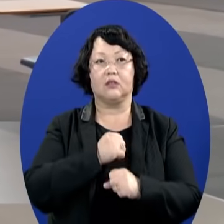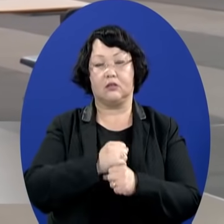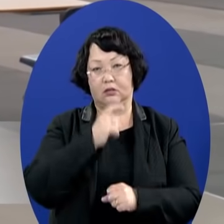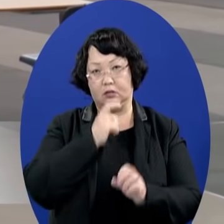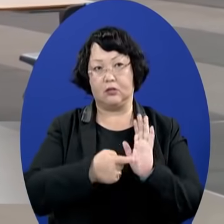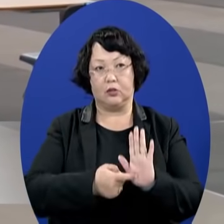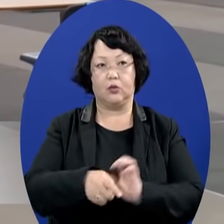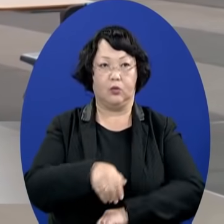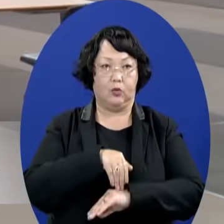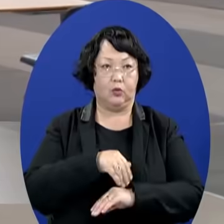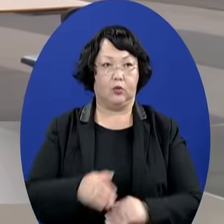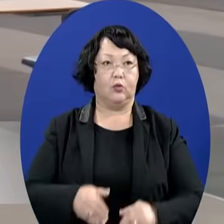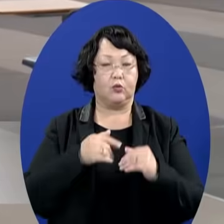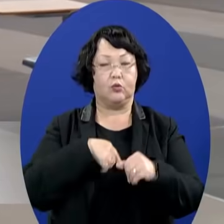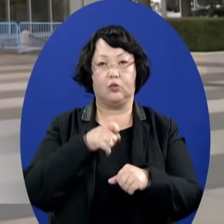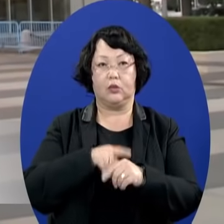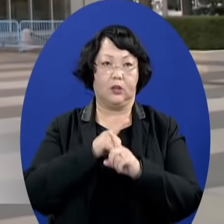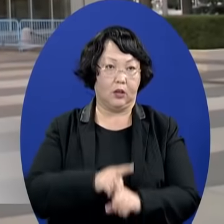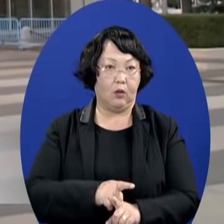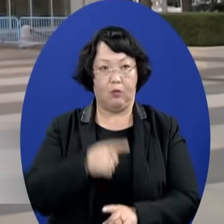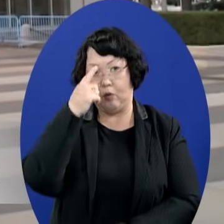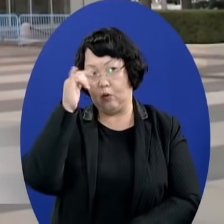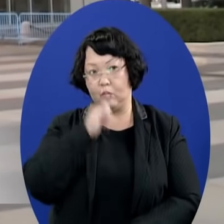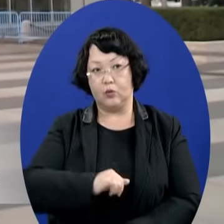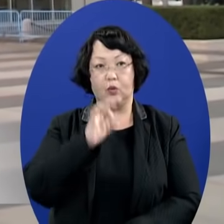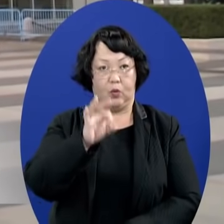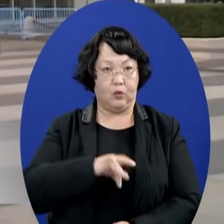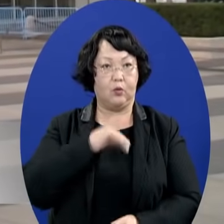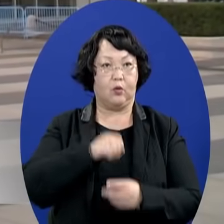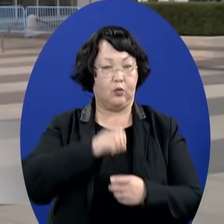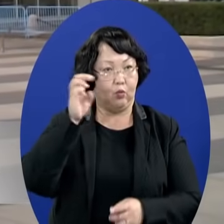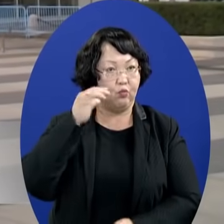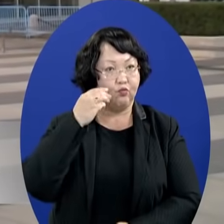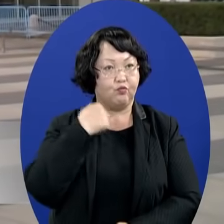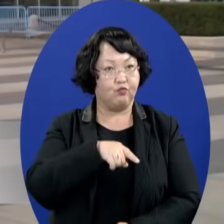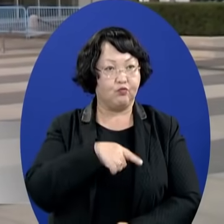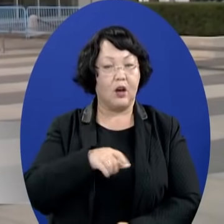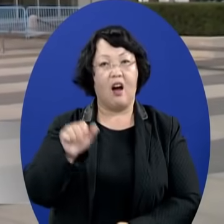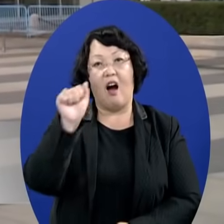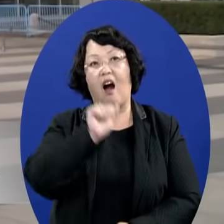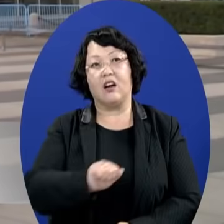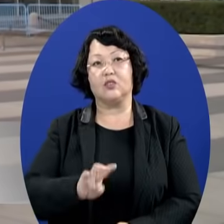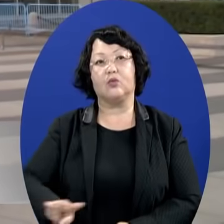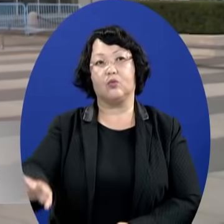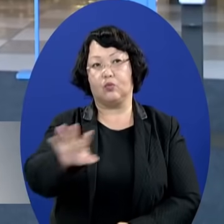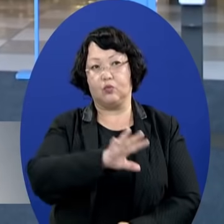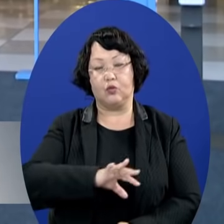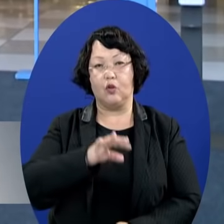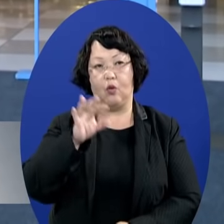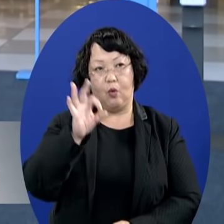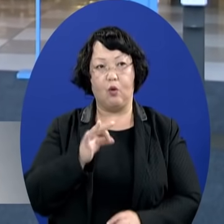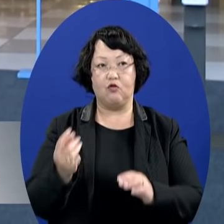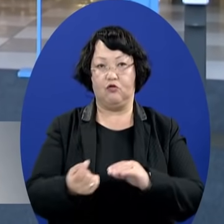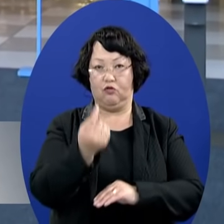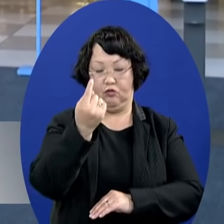зэрэгцээ тогтвортой хөгжлийн зорилтыг хэрэгжүүлэхэд Монголын хувь нэмэр туршлага бүс нутгийн хэмжээнд өндөр байж олон улсын хамтын